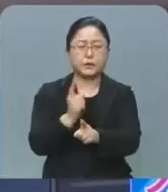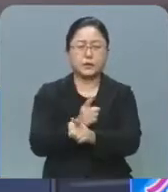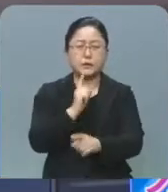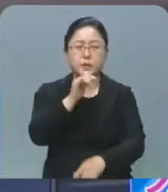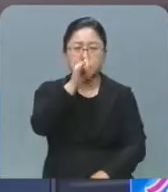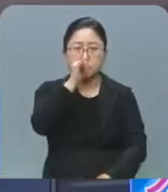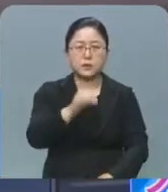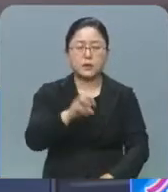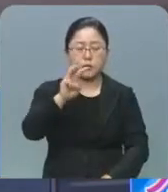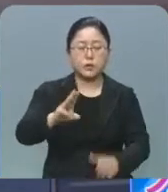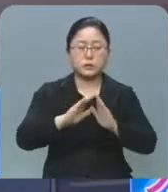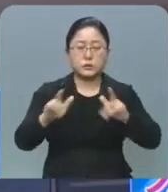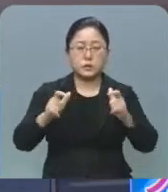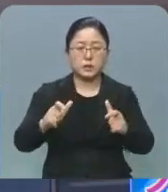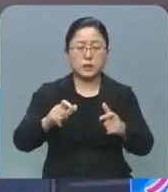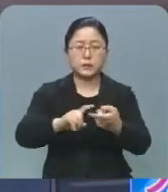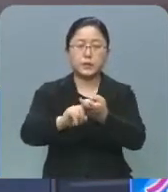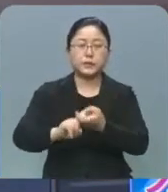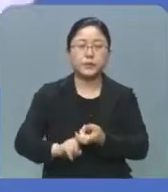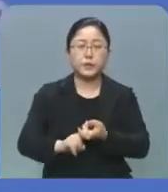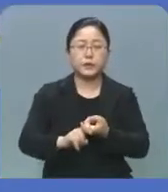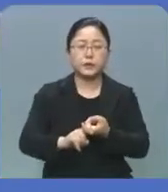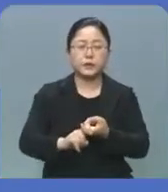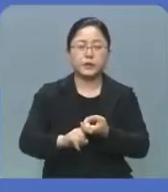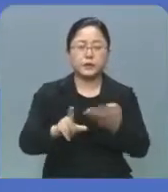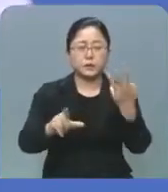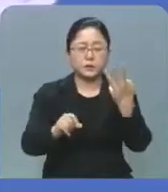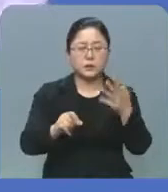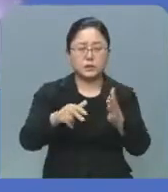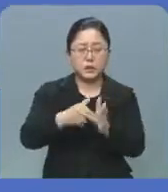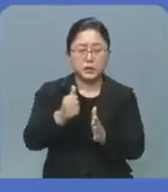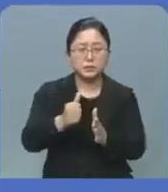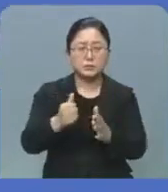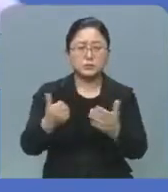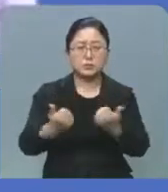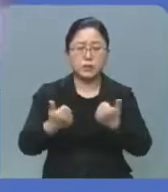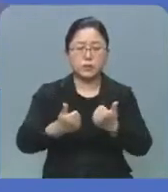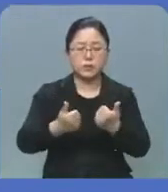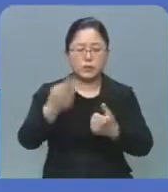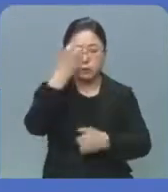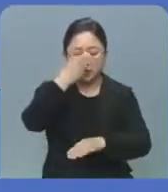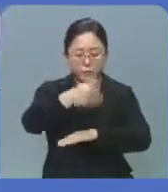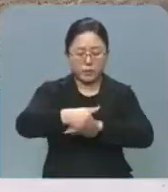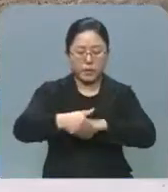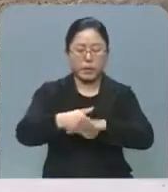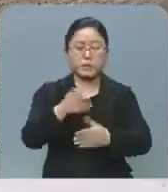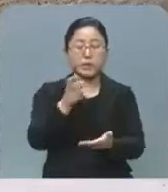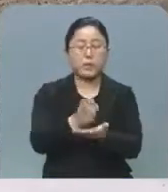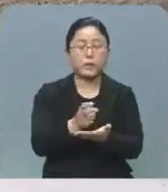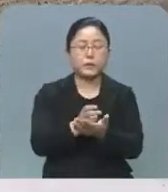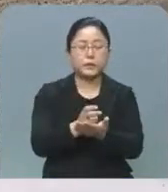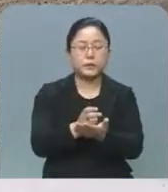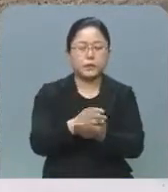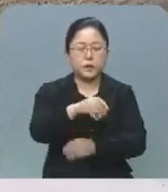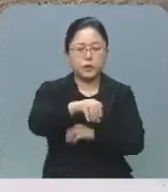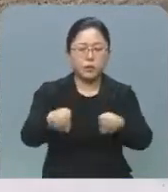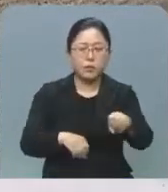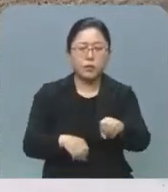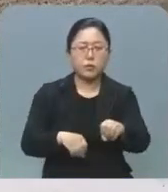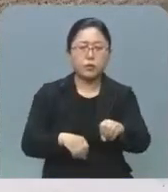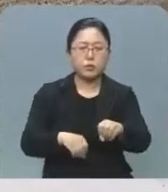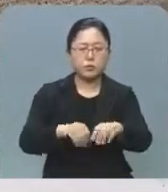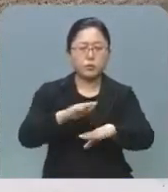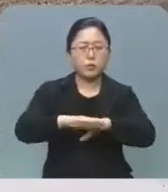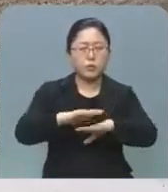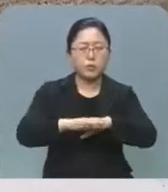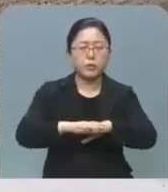주장했습니다. 광주 전남 연맹은 지난달 장흥군과 군의회가 관리계획 조례를 개정하면서 오히려 경기 정리된